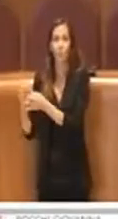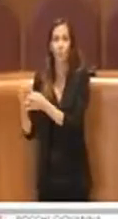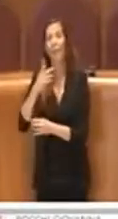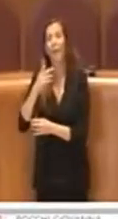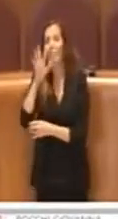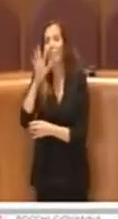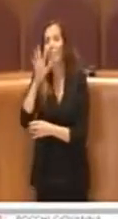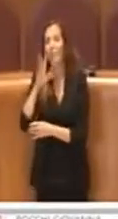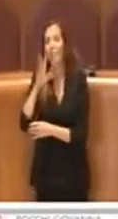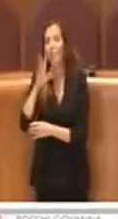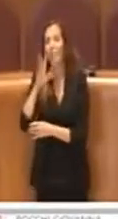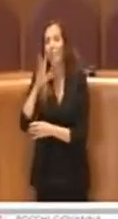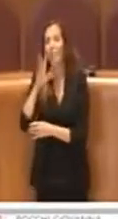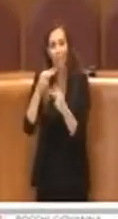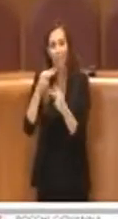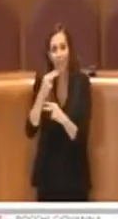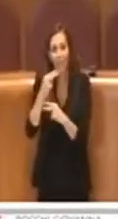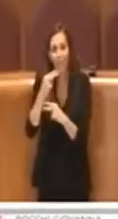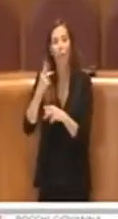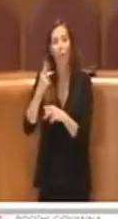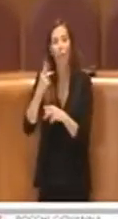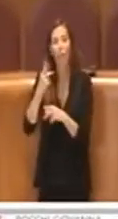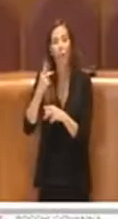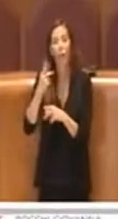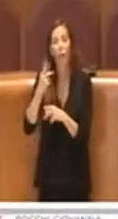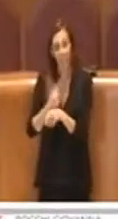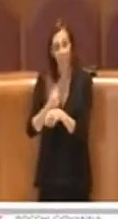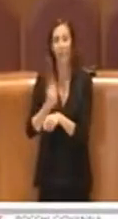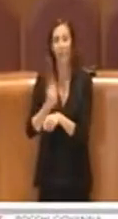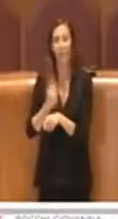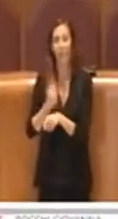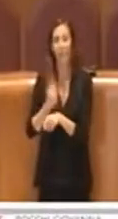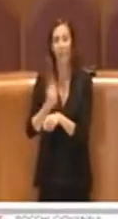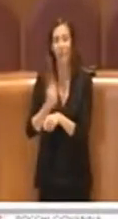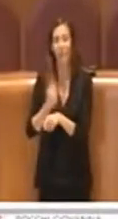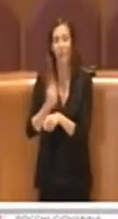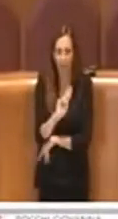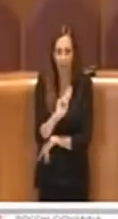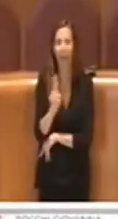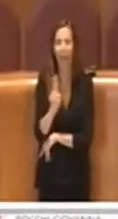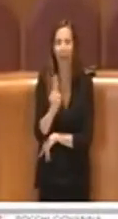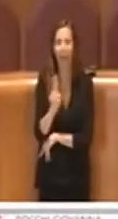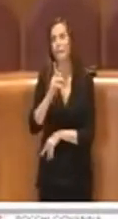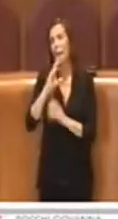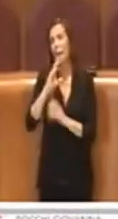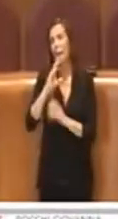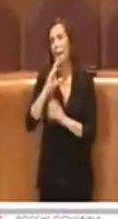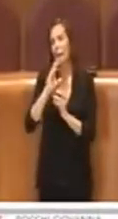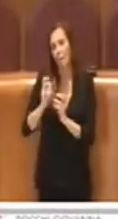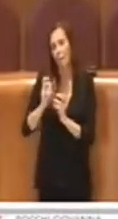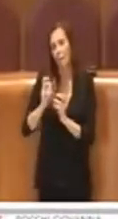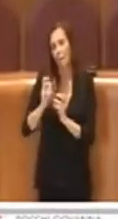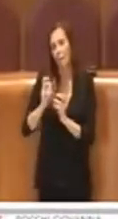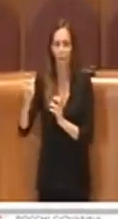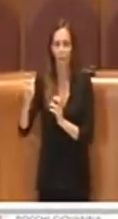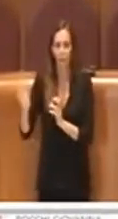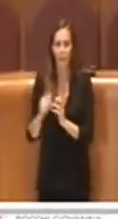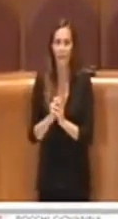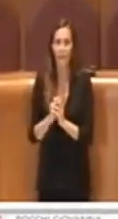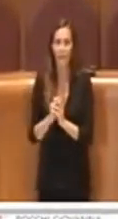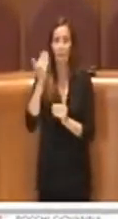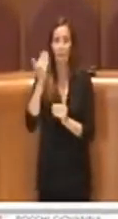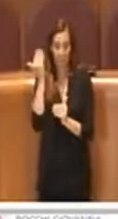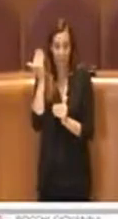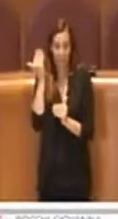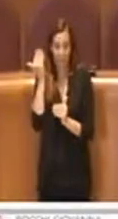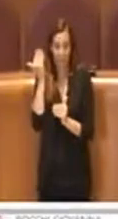naturalmente all'esigenza anche di bagni e simili insomma per limitare e